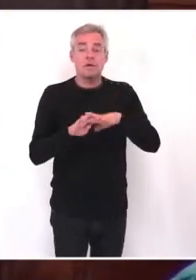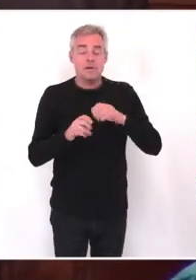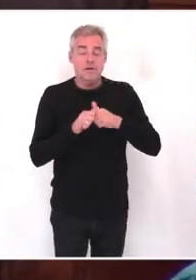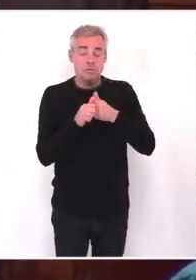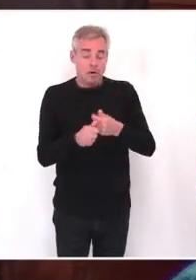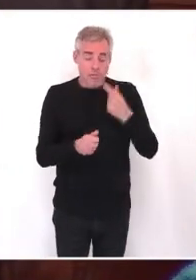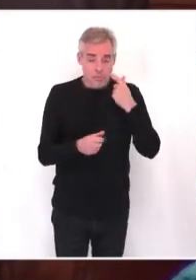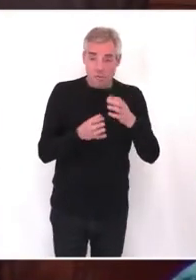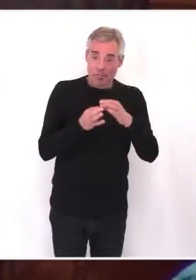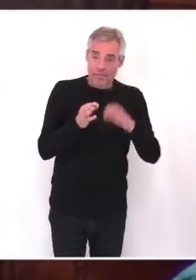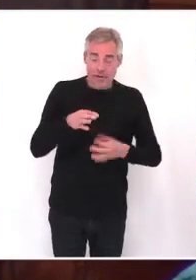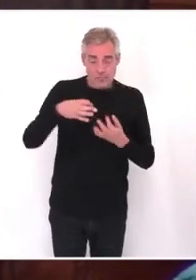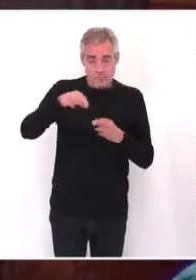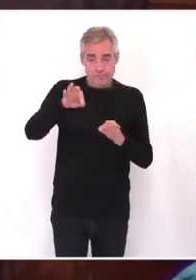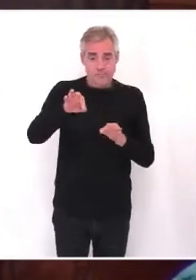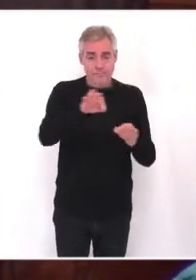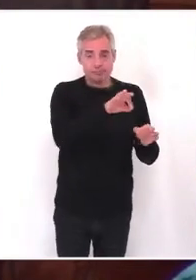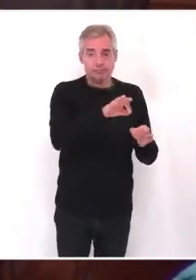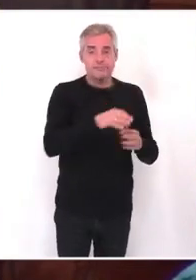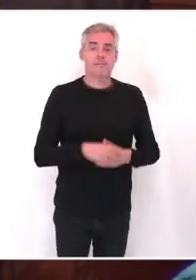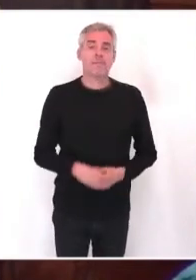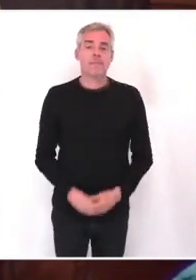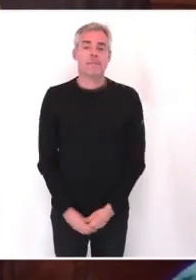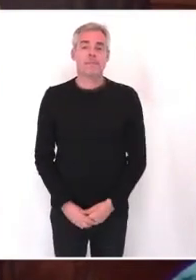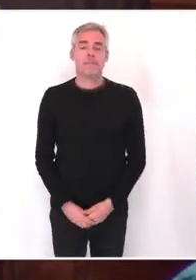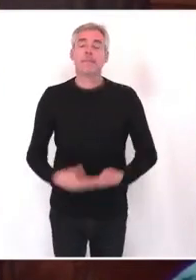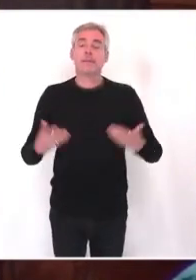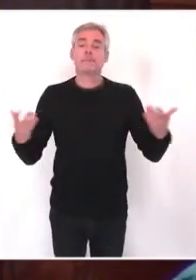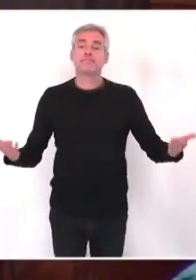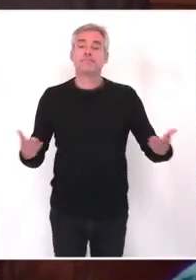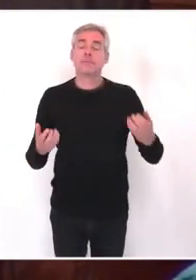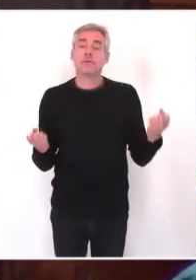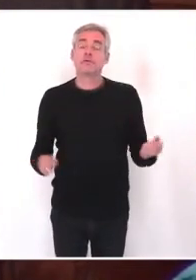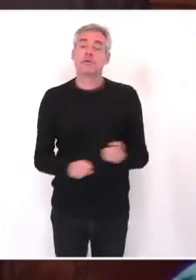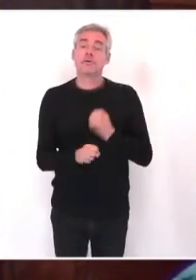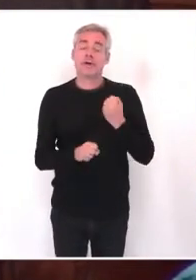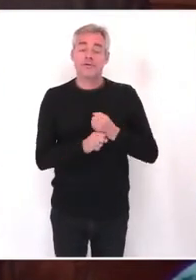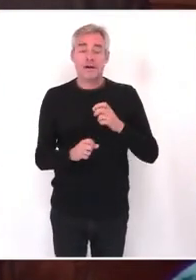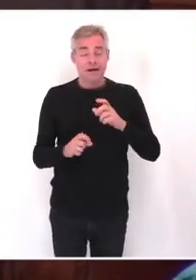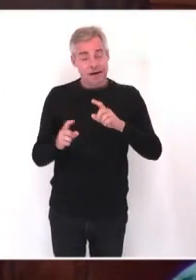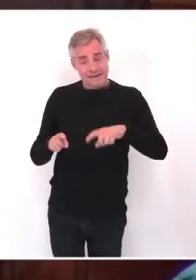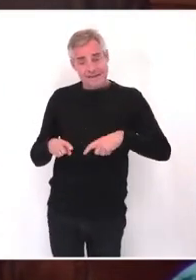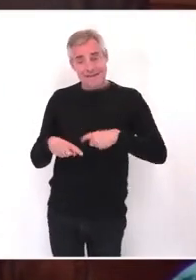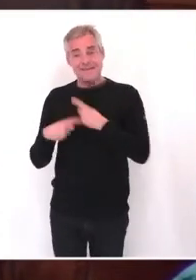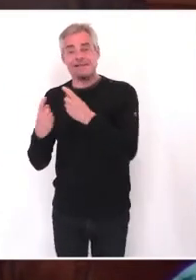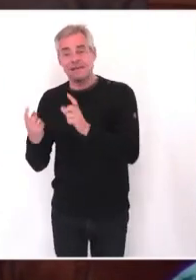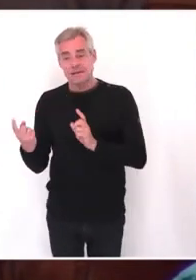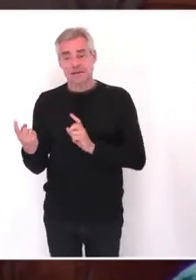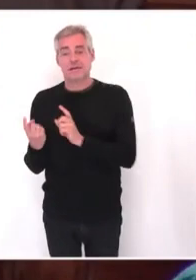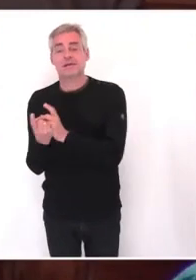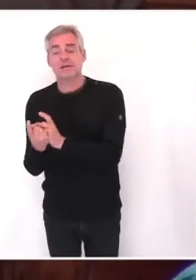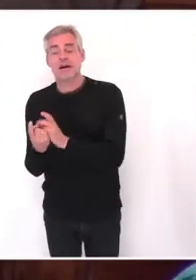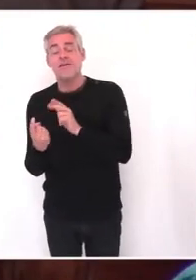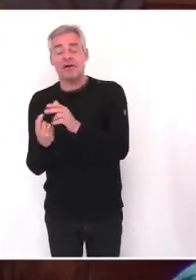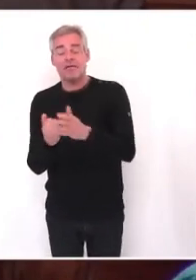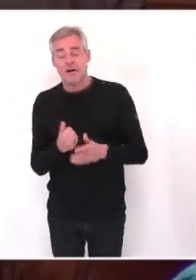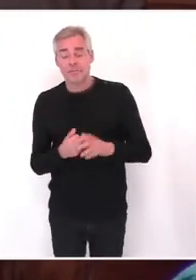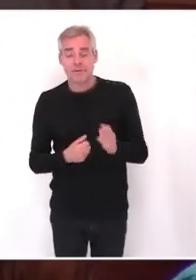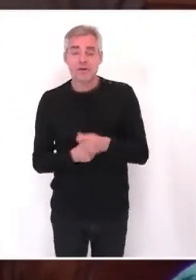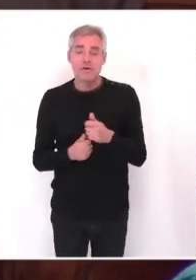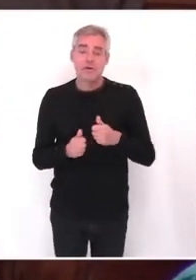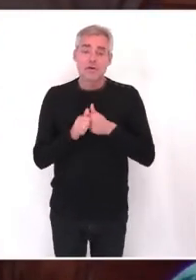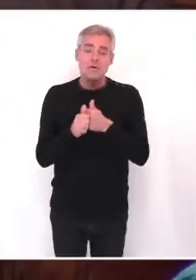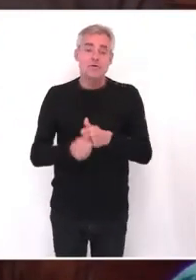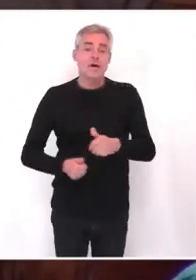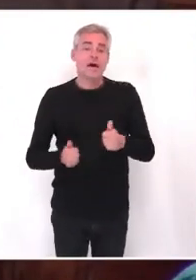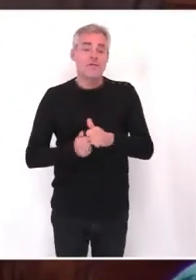pour rendre compte et compléter. Cet exercice d'aller vers à grande échelle prendra appui bien évidemment sur les